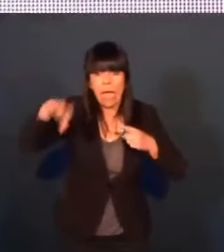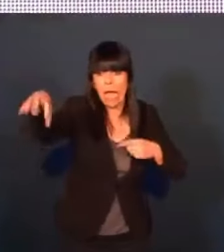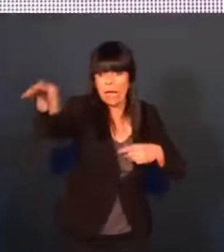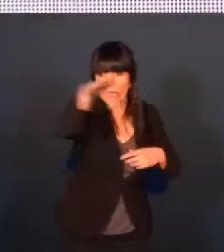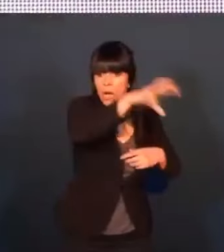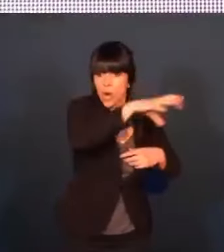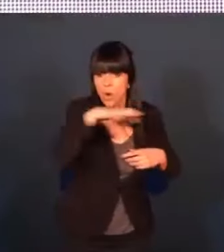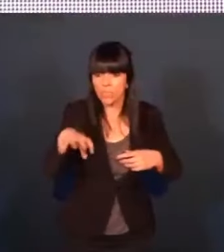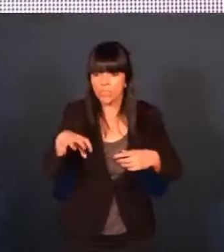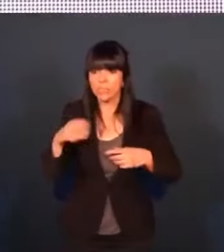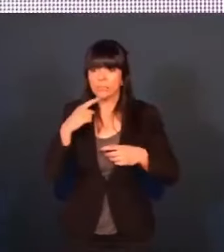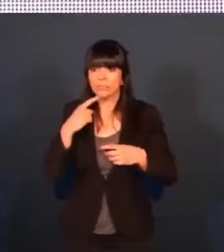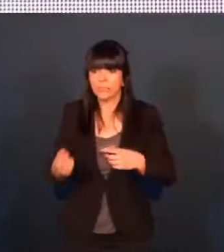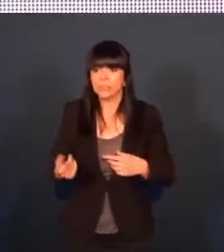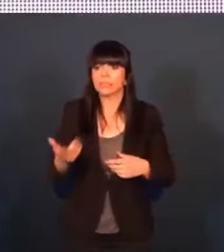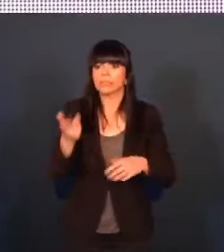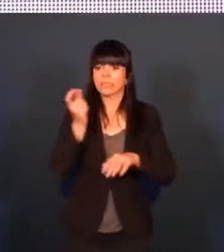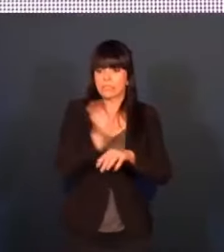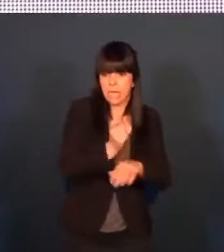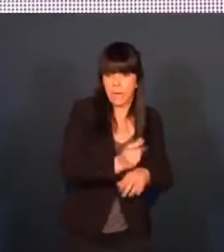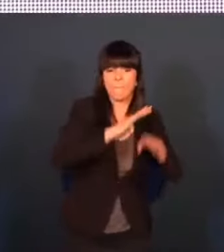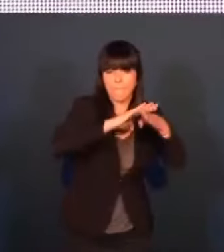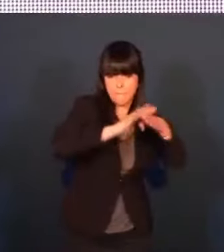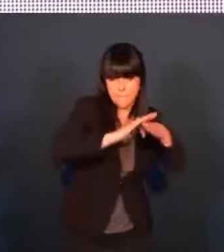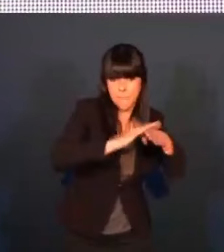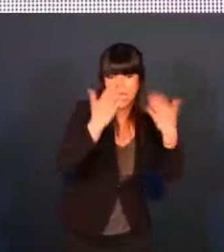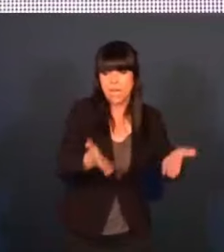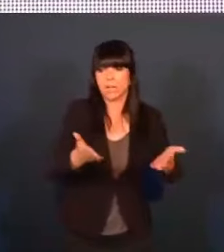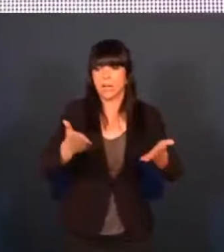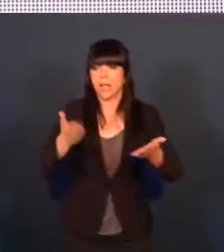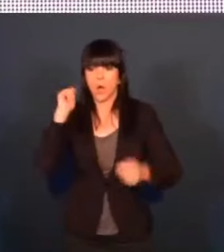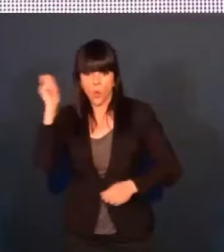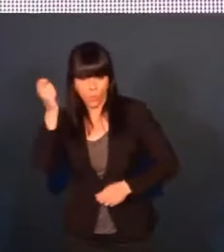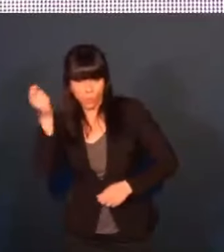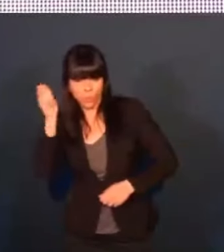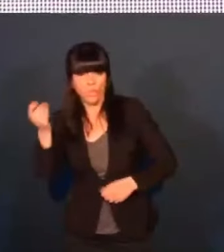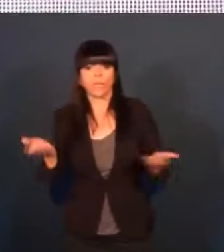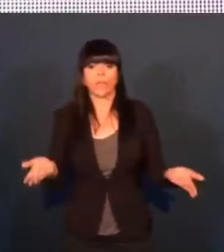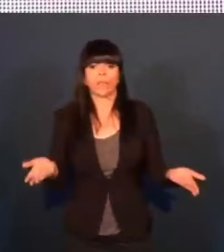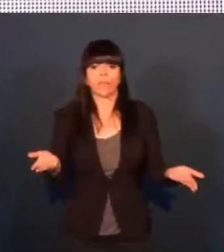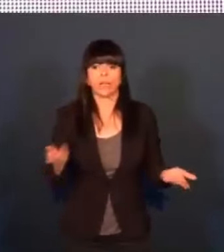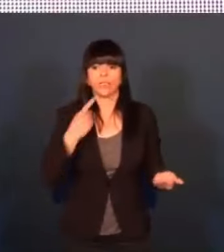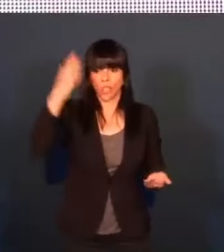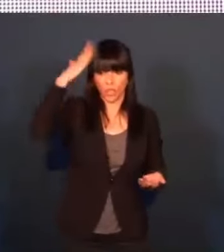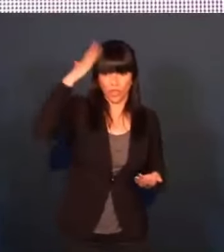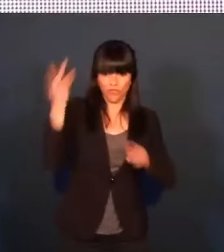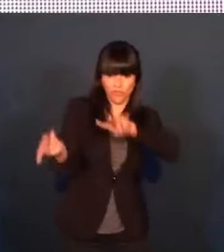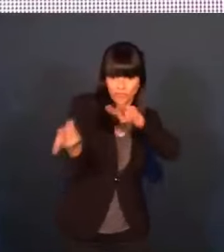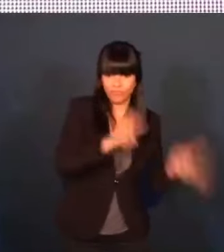Стара Загора, Перник и Кюстендил по териториалните планове за справедлив преход. Ако нямаше